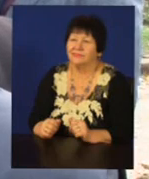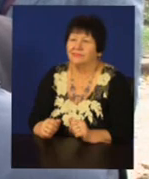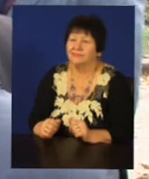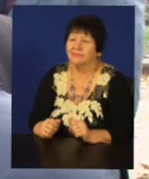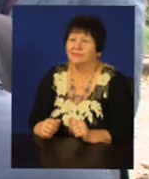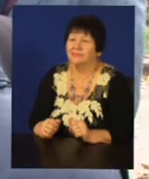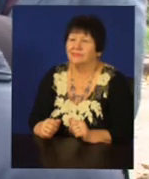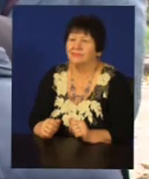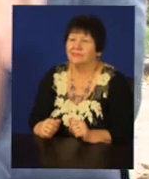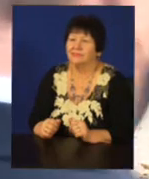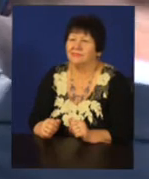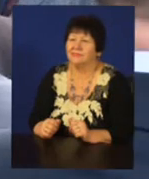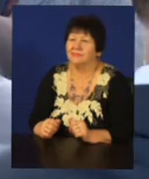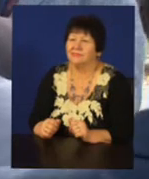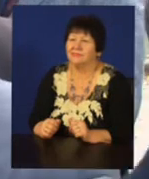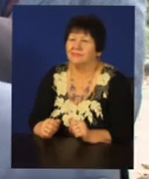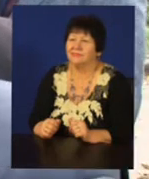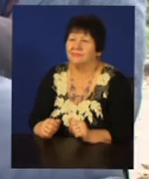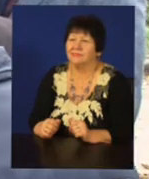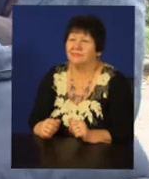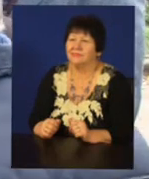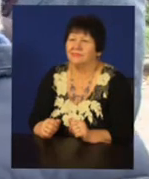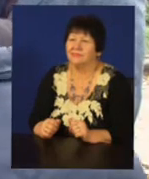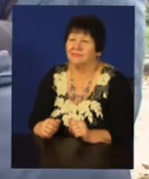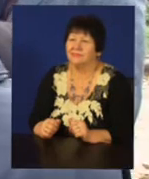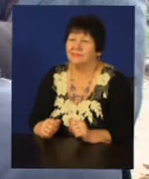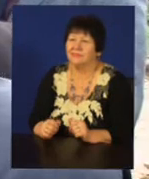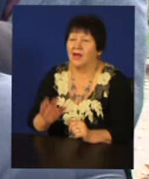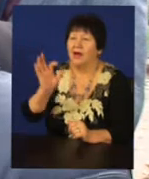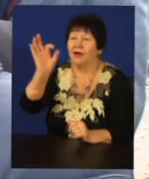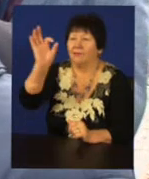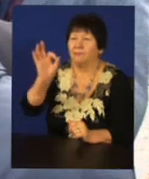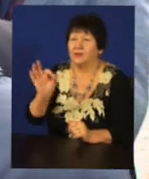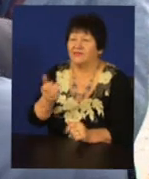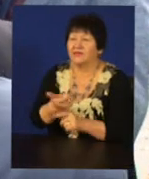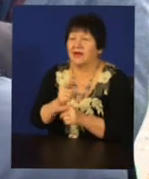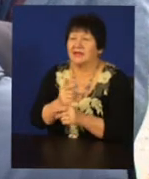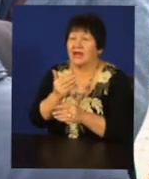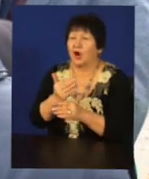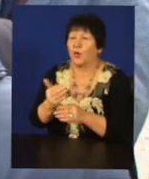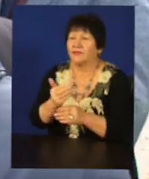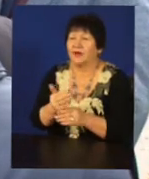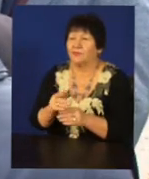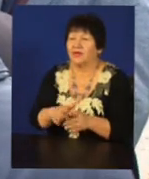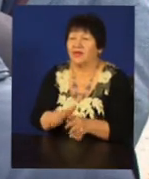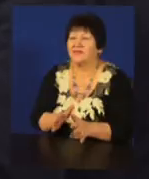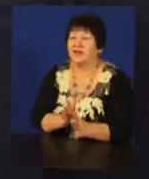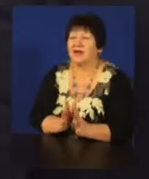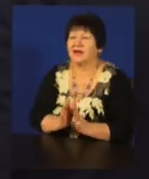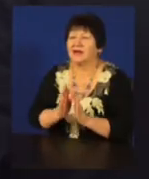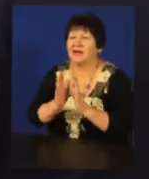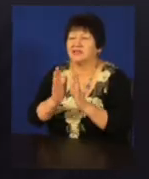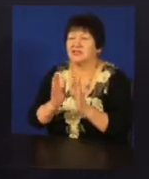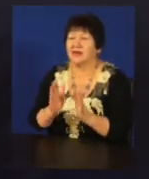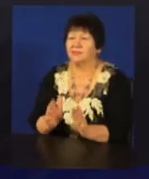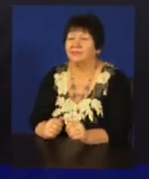the financial situation of the people and also the pandemic this year. Și procentul celor care contribuie este în permanentă creștere imediat după ce a